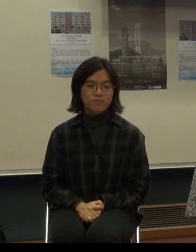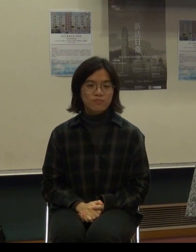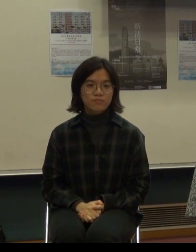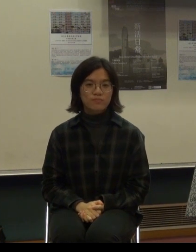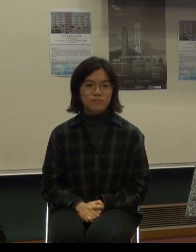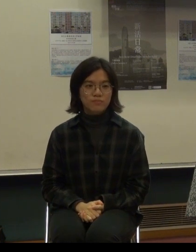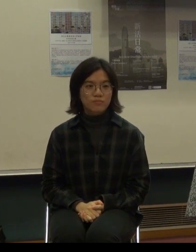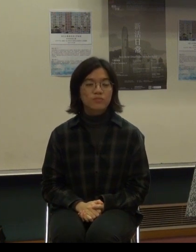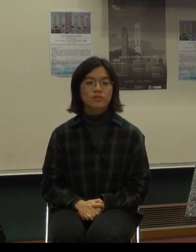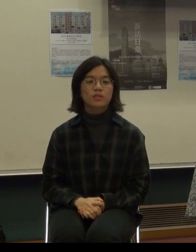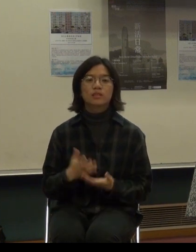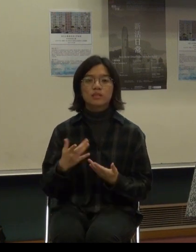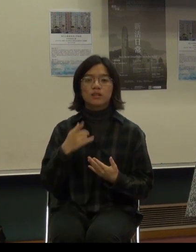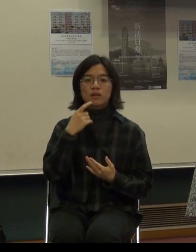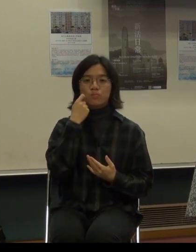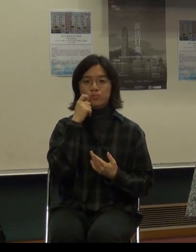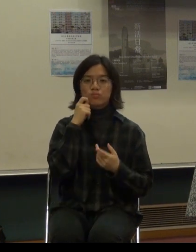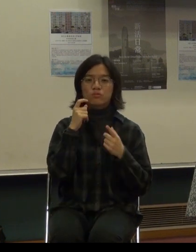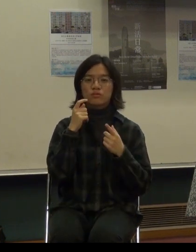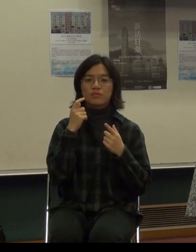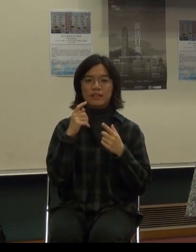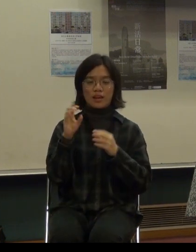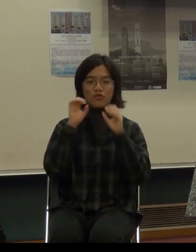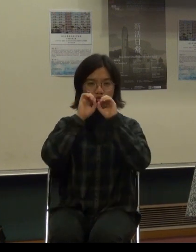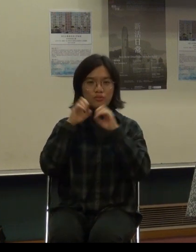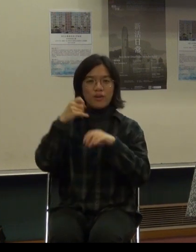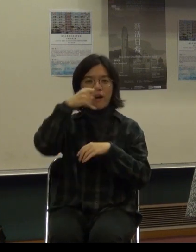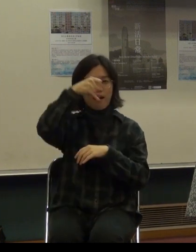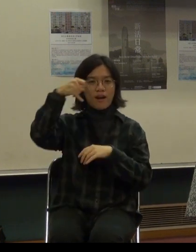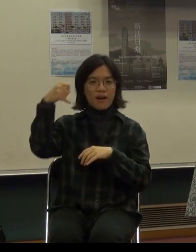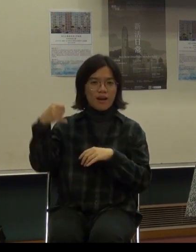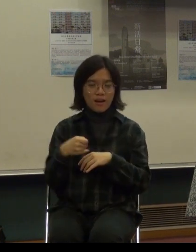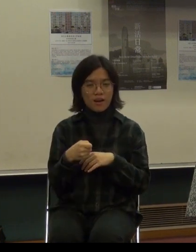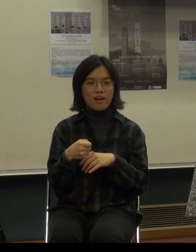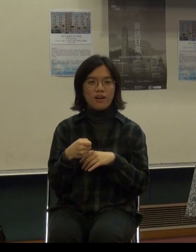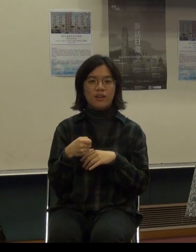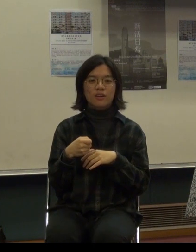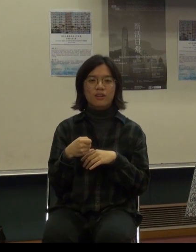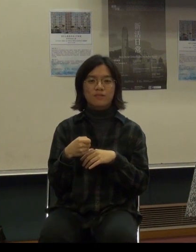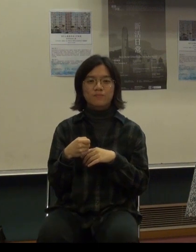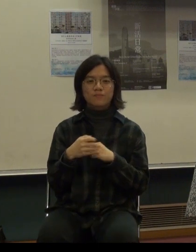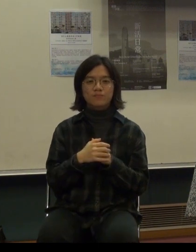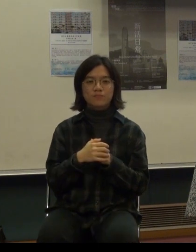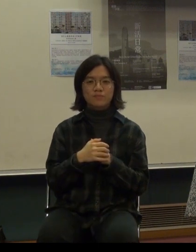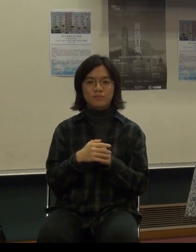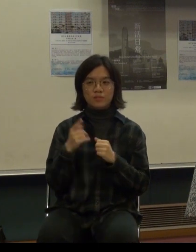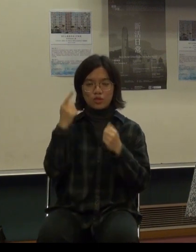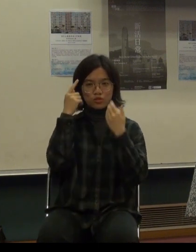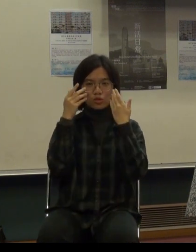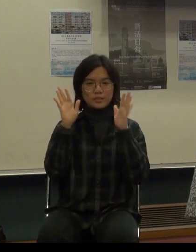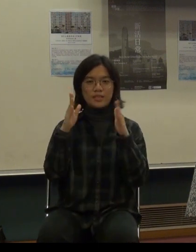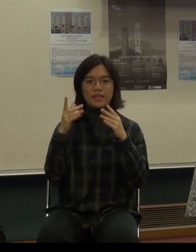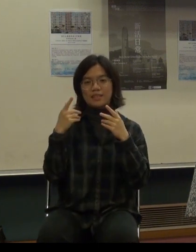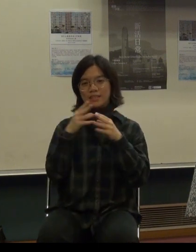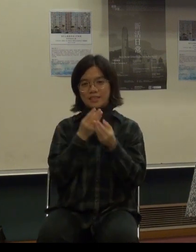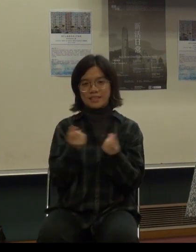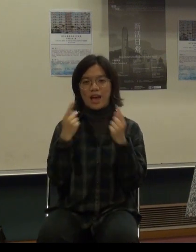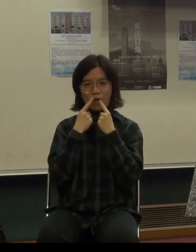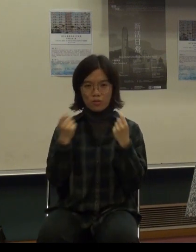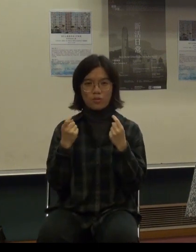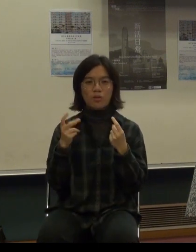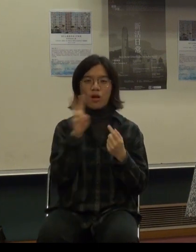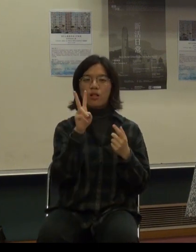咁好快讲一句咧，下一讲咧，即系呢一个通识教育部嘅G沙龙下一讲都系关于香港